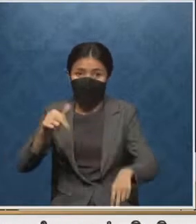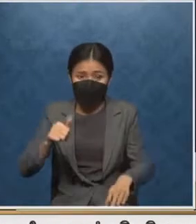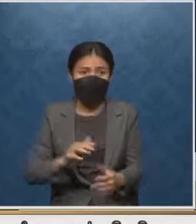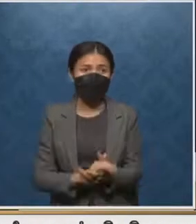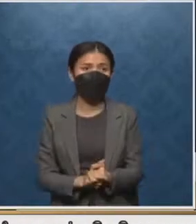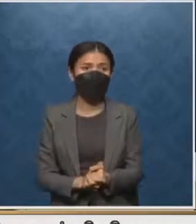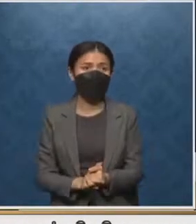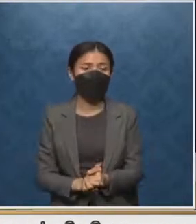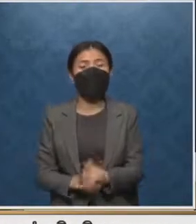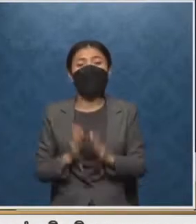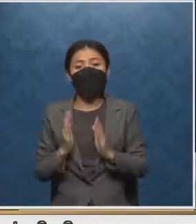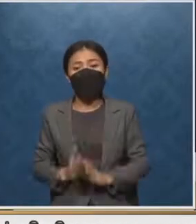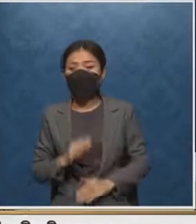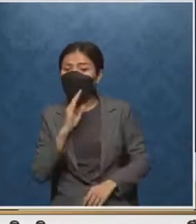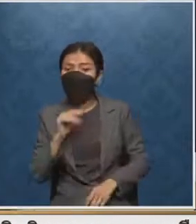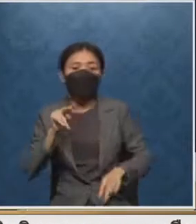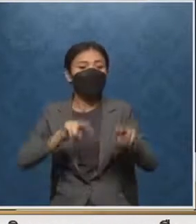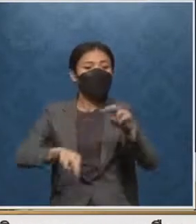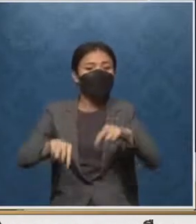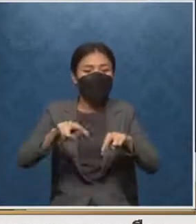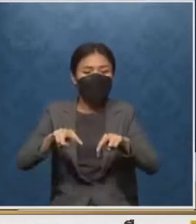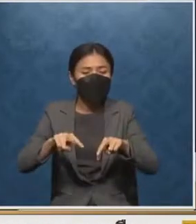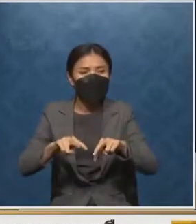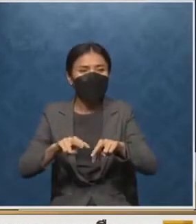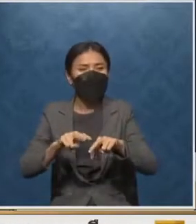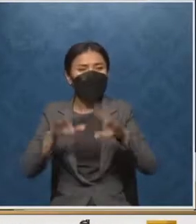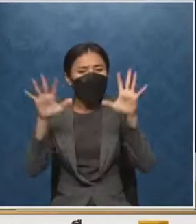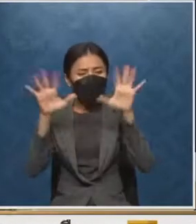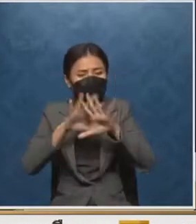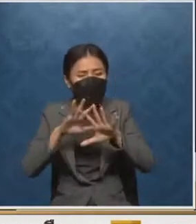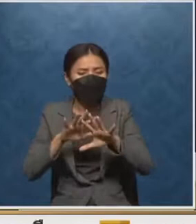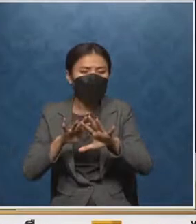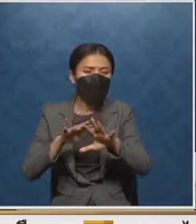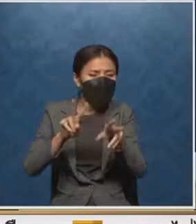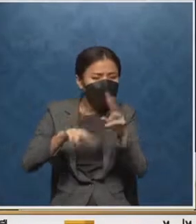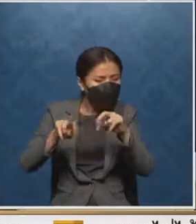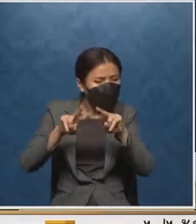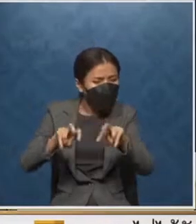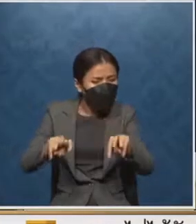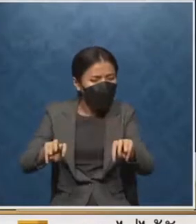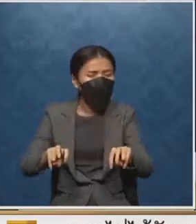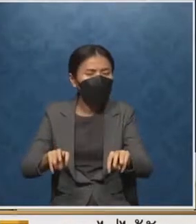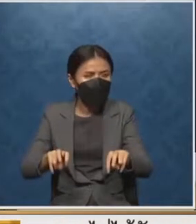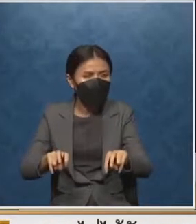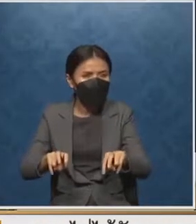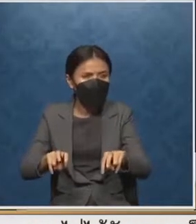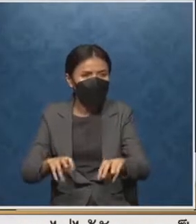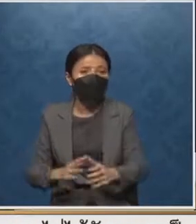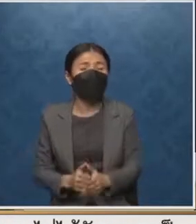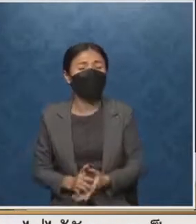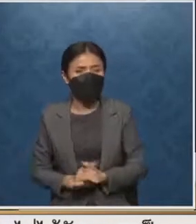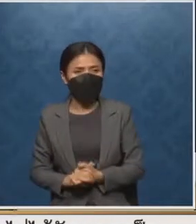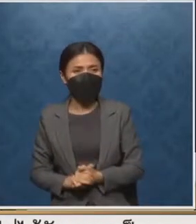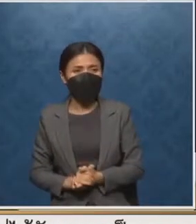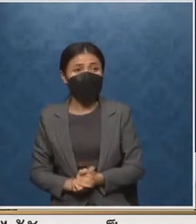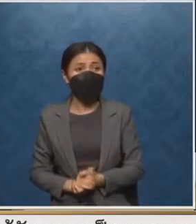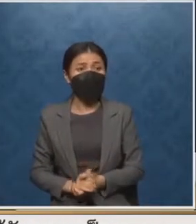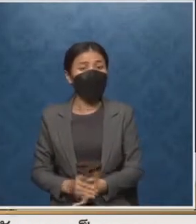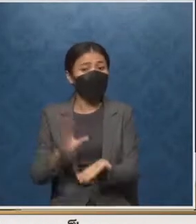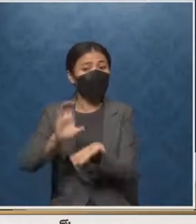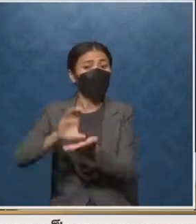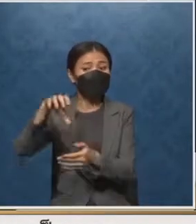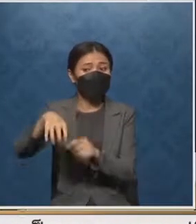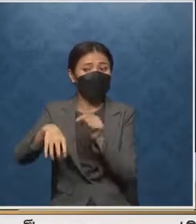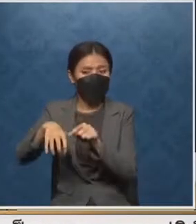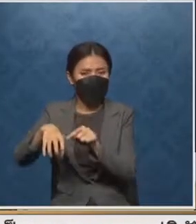filter purify หรือเครื่องฟอกอากาศอันนี้ก็อาจจะเหมือนกับว่าเป็นเครื่องฟอกสื่อต่างๆที่